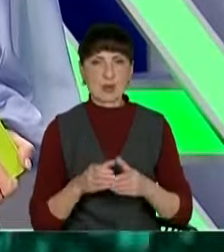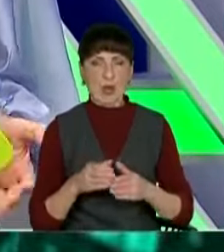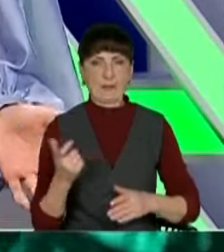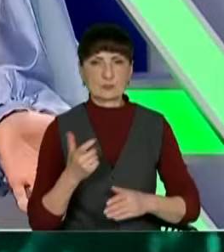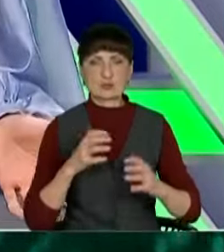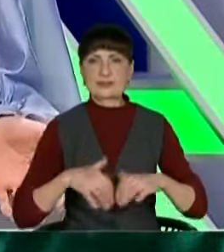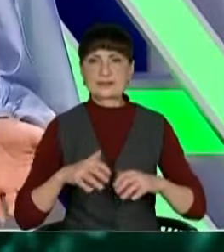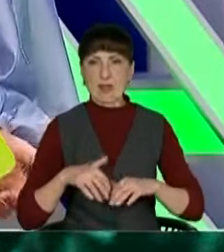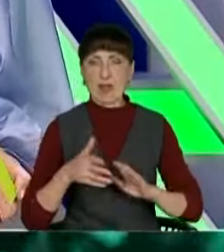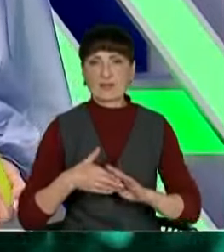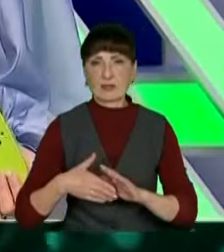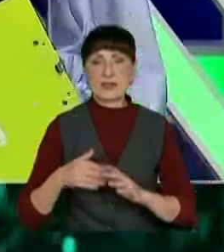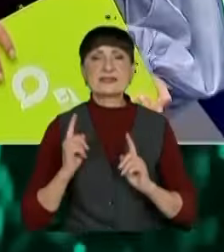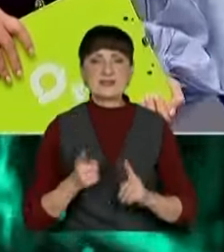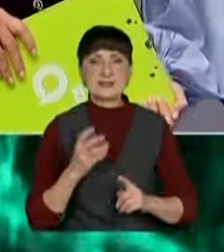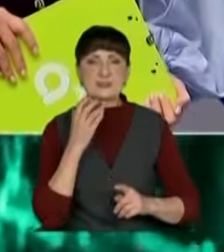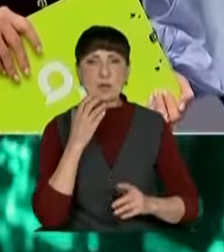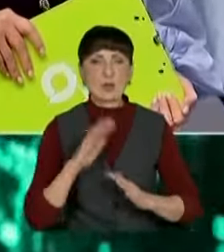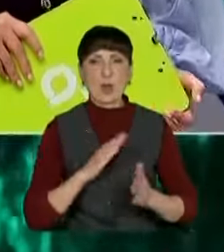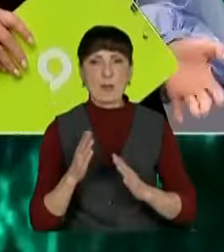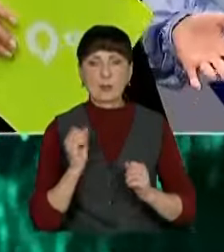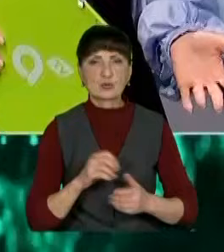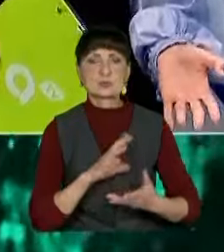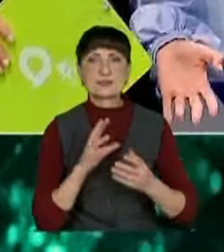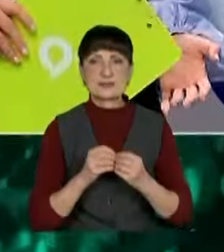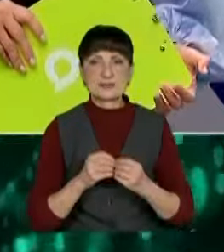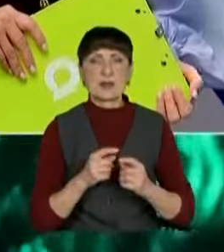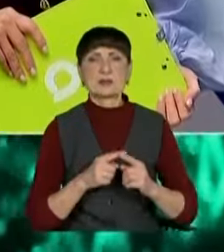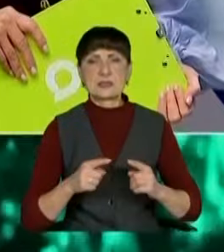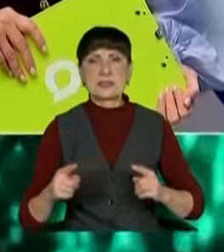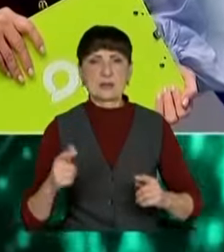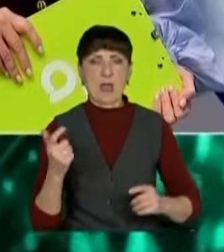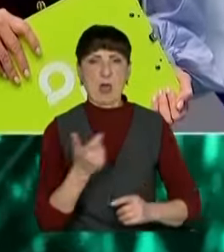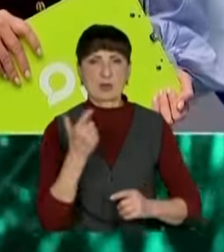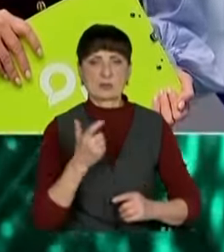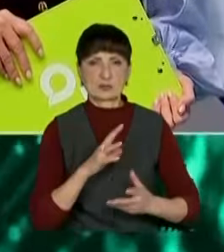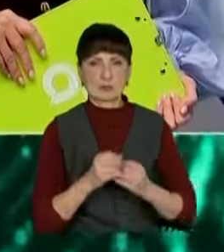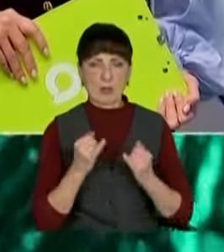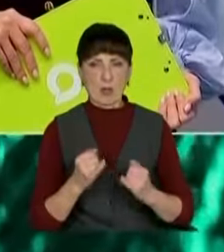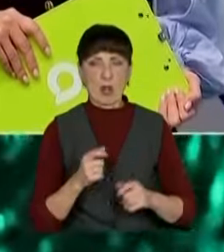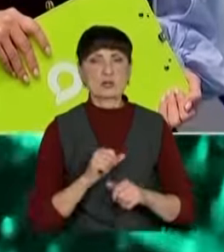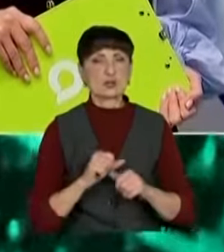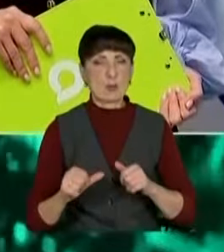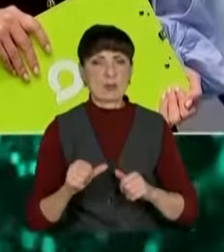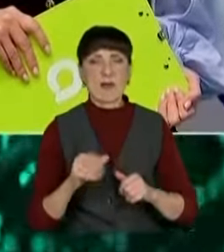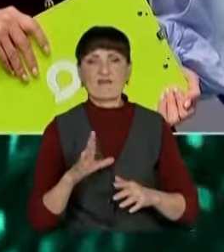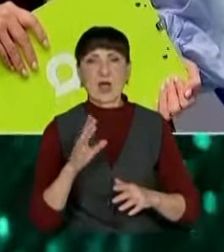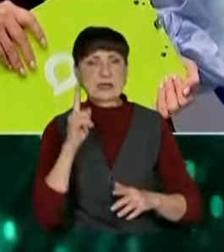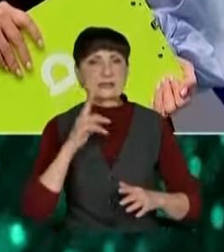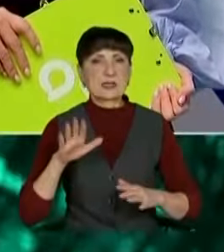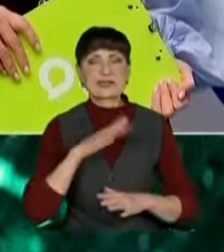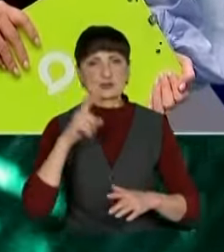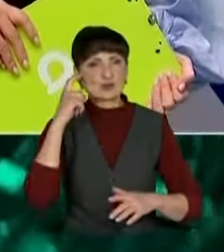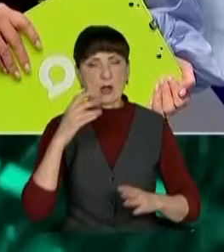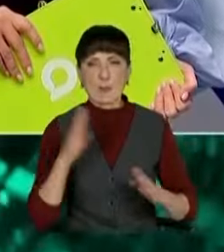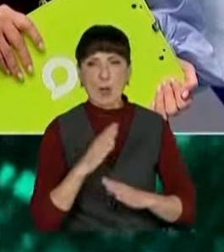экономических исследований, действительно, температурные колебания могут привести к длительным экономическим последствиям, особенно в странах с жарким климатом. И